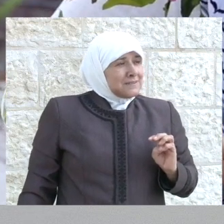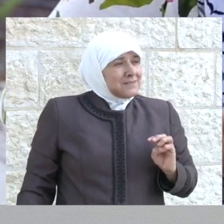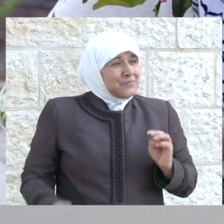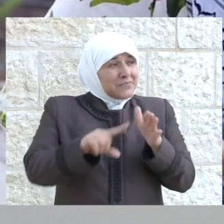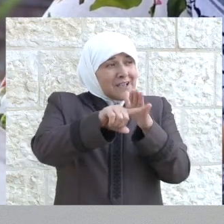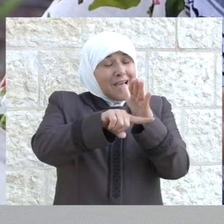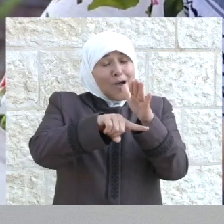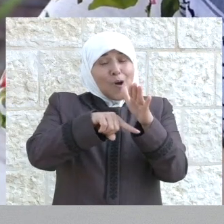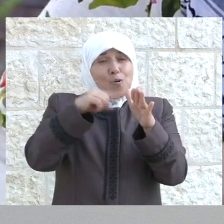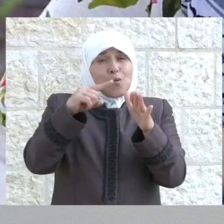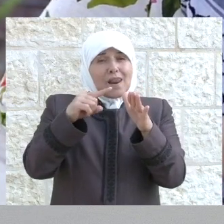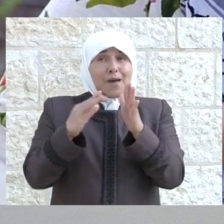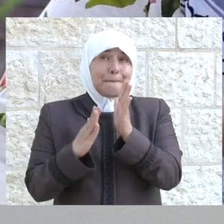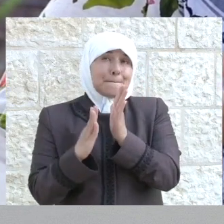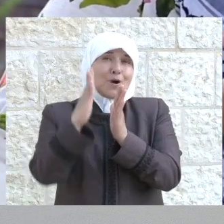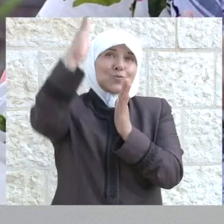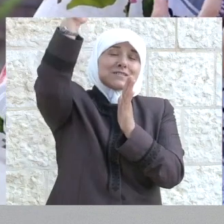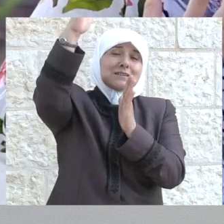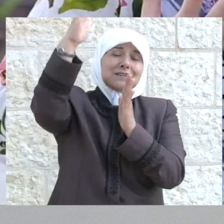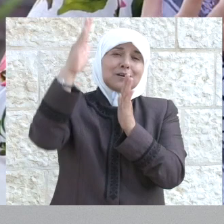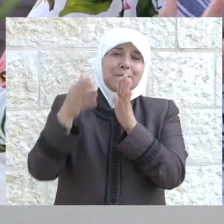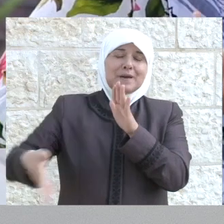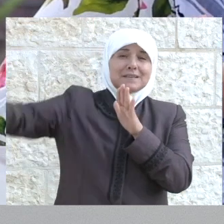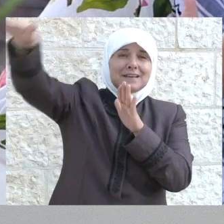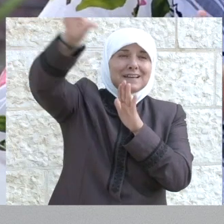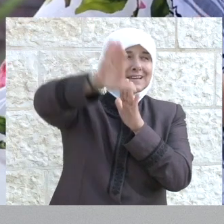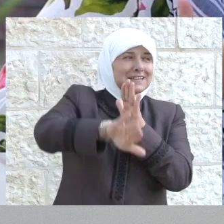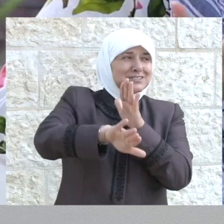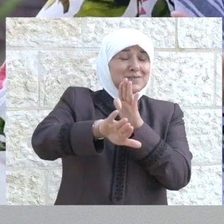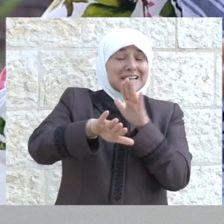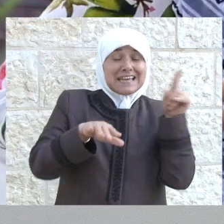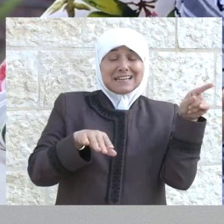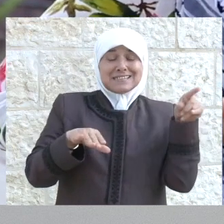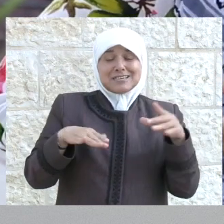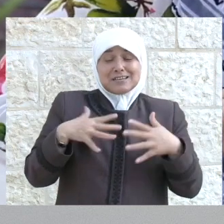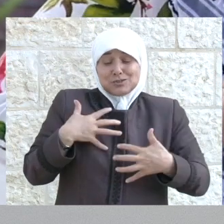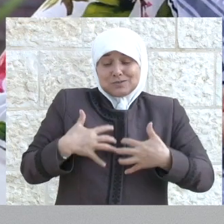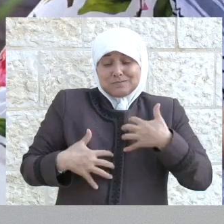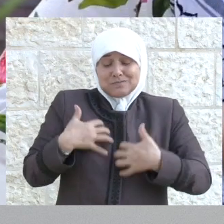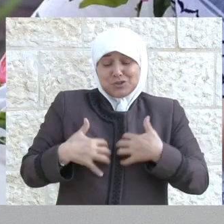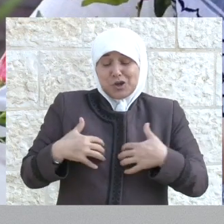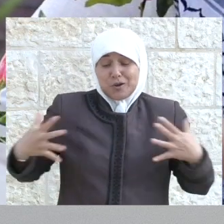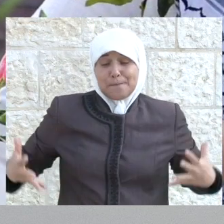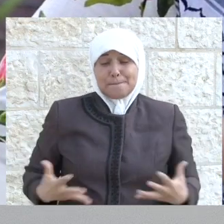أول ما وصلت للقمة كانت جملة من المشاعر المختلطة بتقدري تحكي.